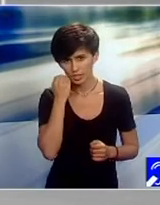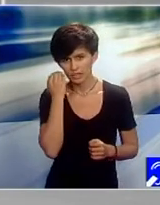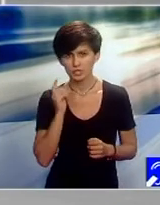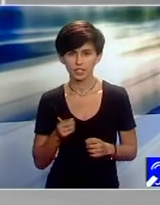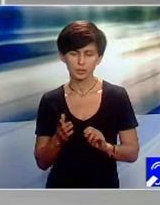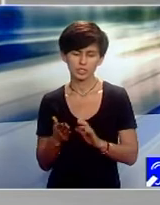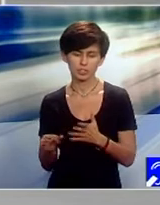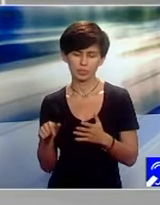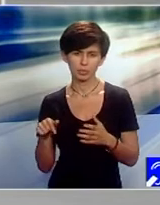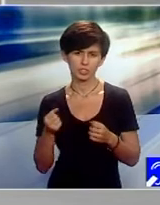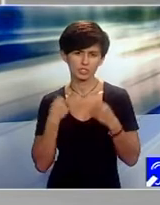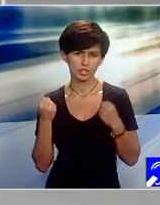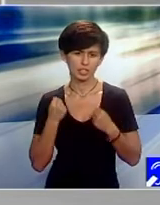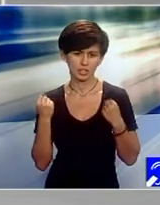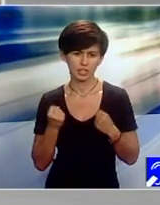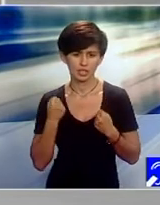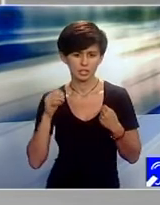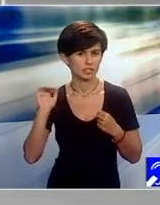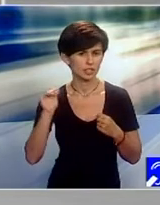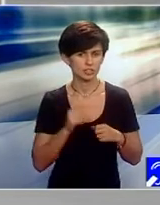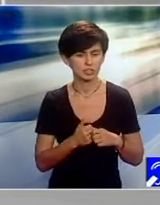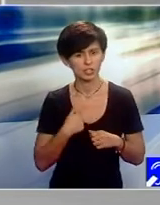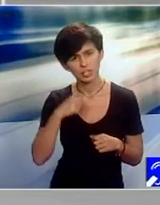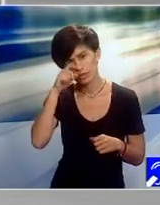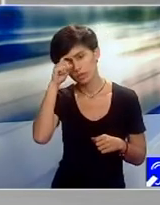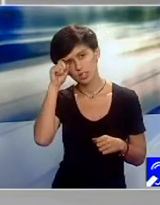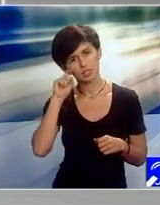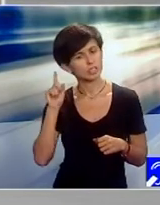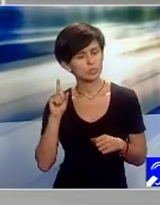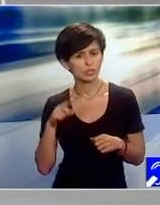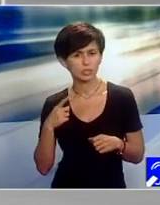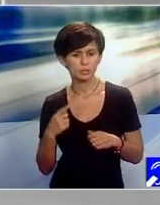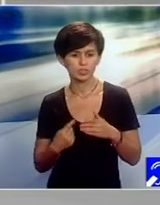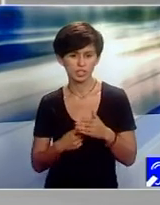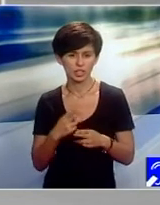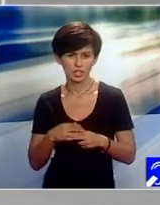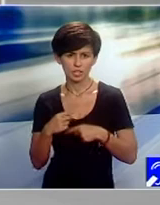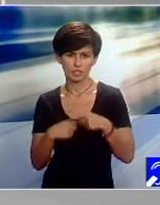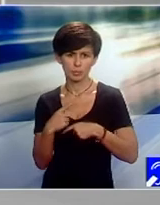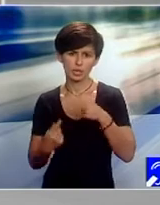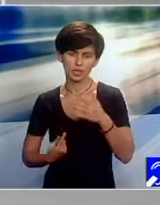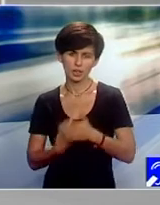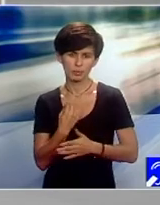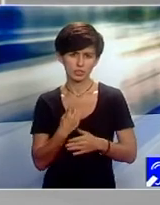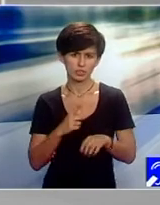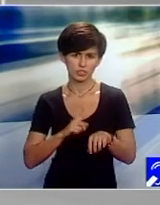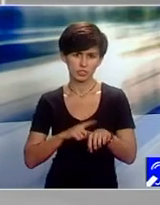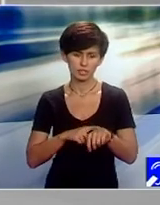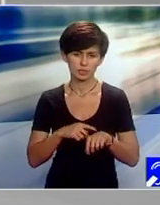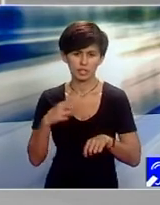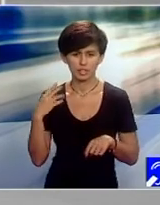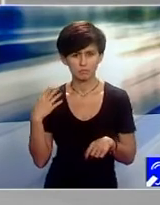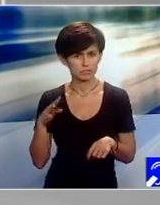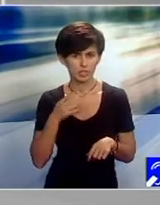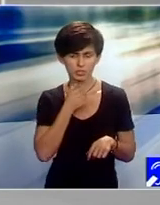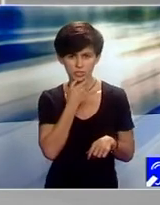exerciții? Presupun că nu după ce boala începe să-și facă simțită prezența, ci din timp, să spunem, la 30 de ani, spre